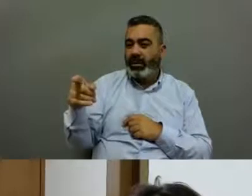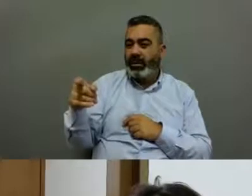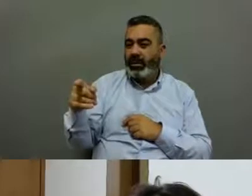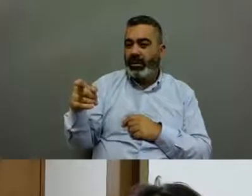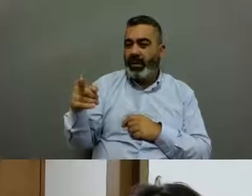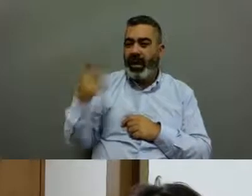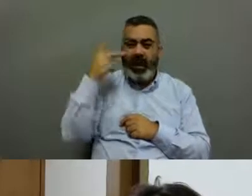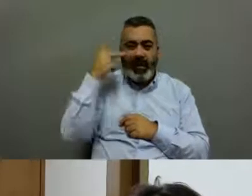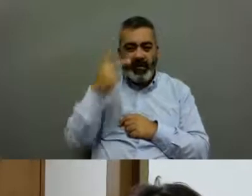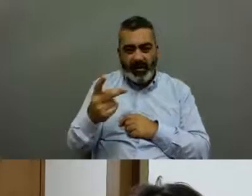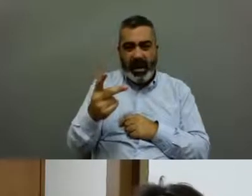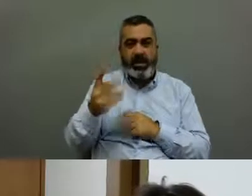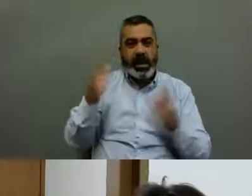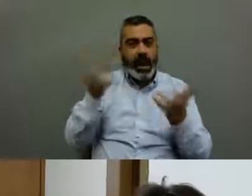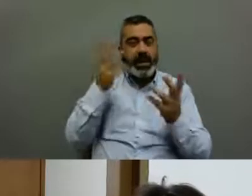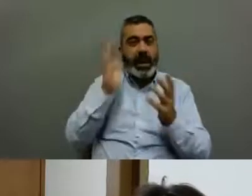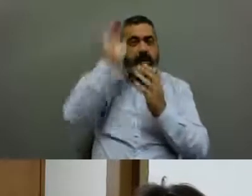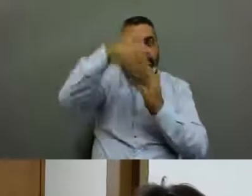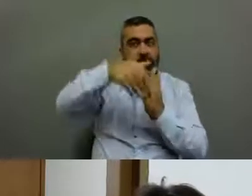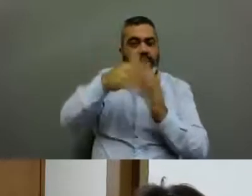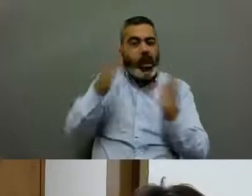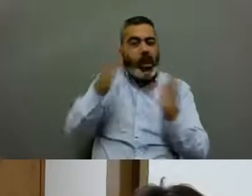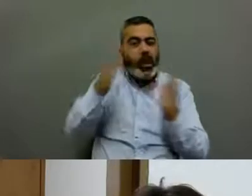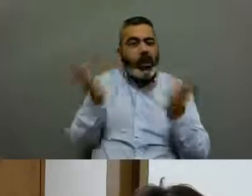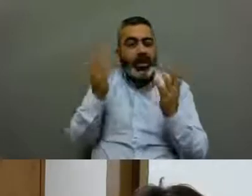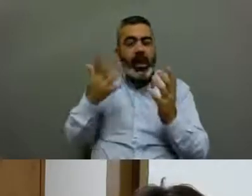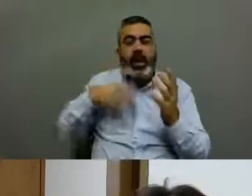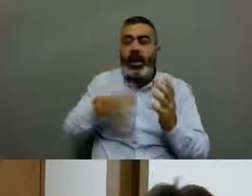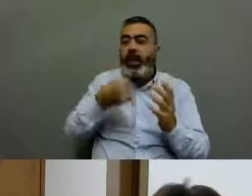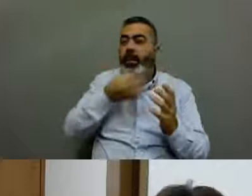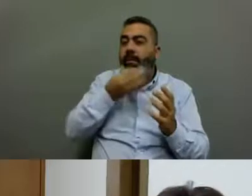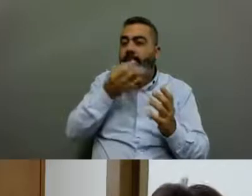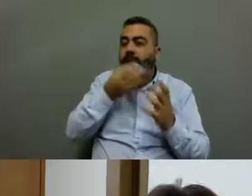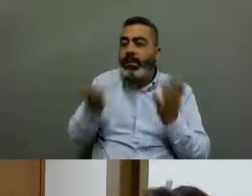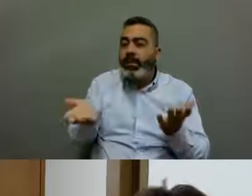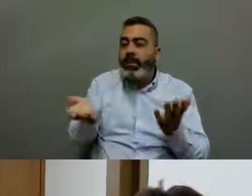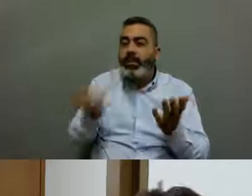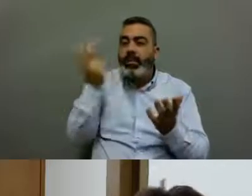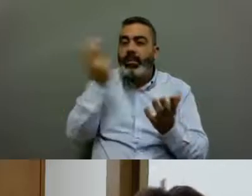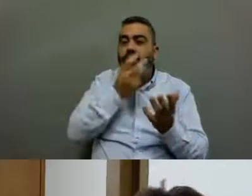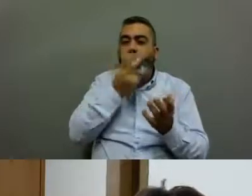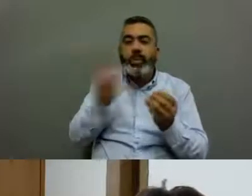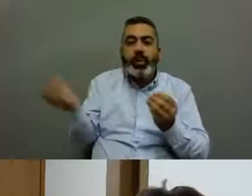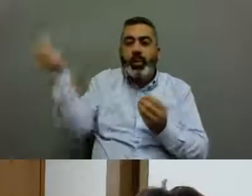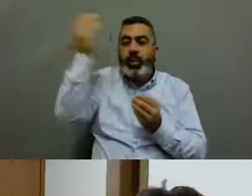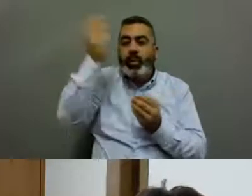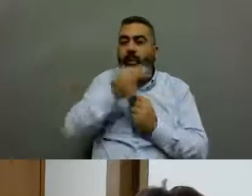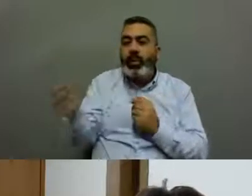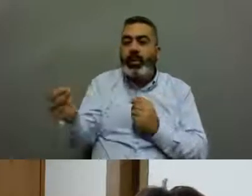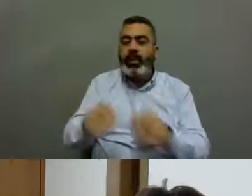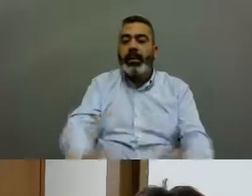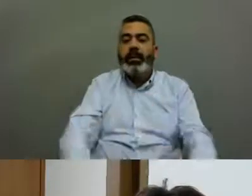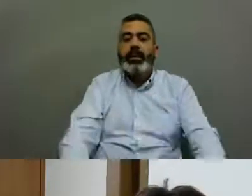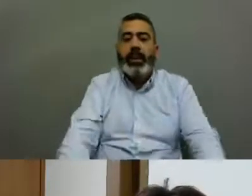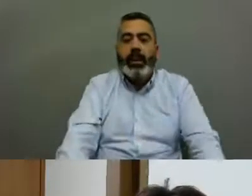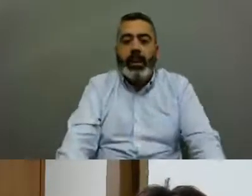βλέπει κάποια προβληματική πίσω από αυτό. Δεν ξέρω αν θέλει να ανοίξει το μικρόφωνο είτε να σχολιάσει περαιτέρω αναφορικά με την ερώτηση.